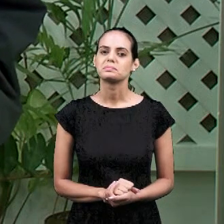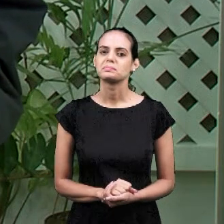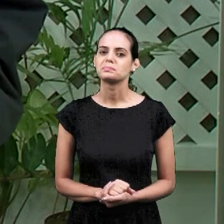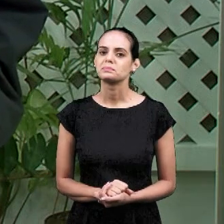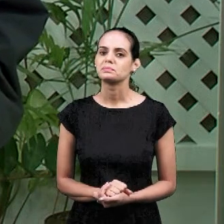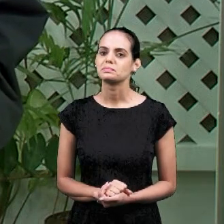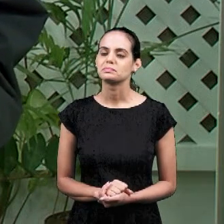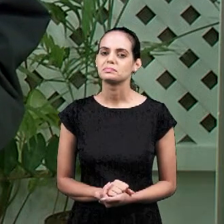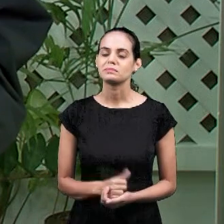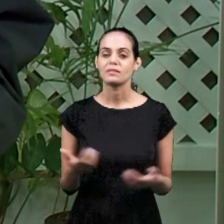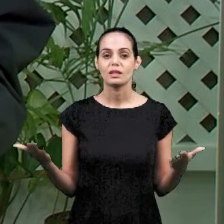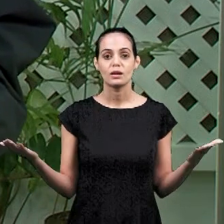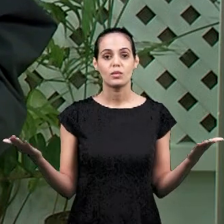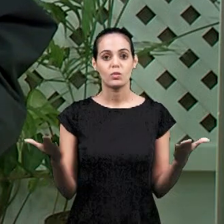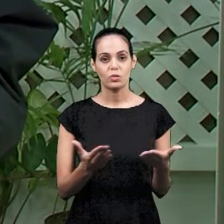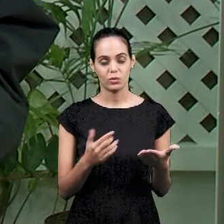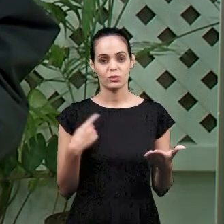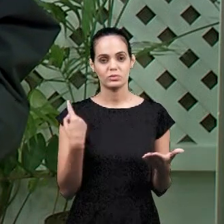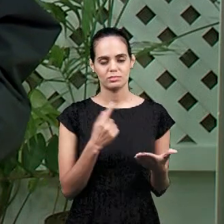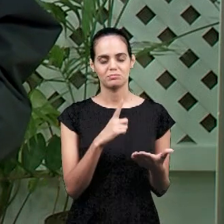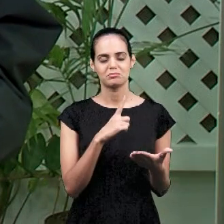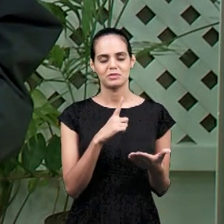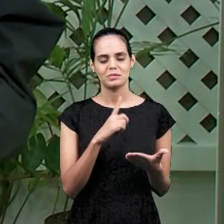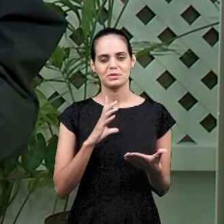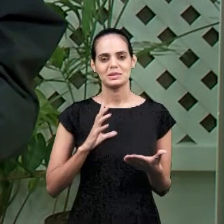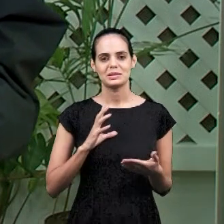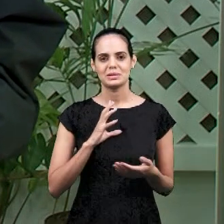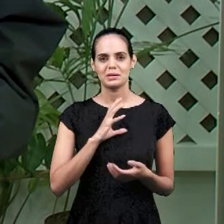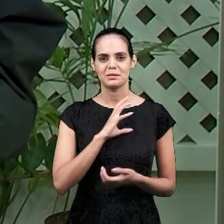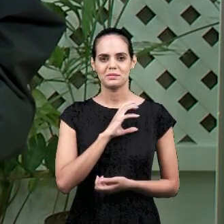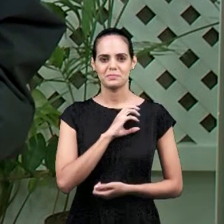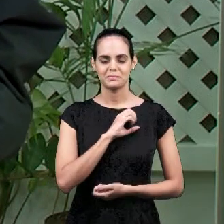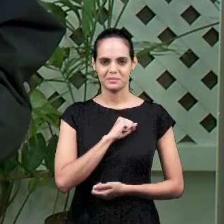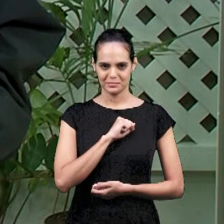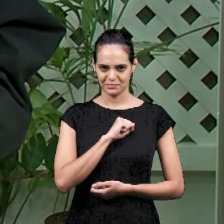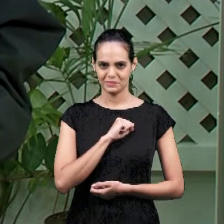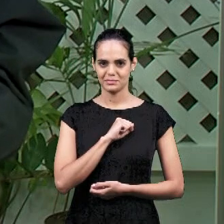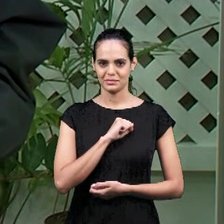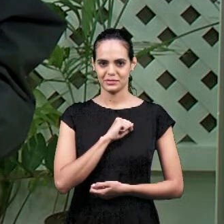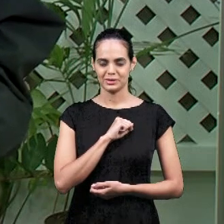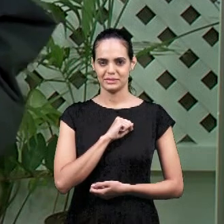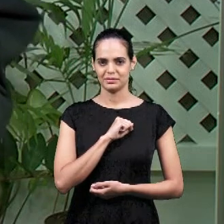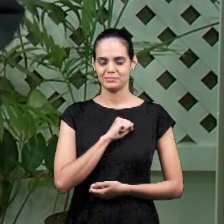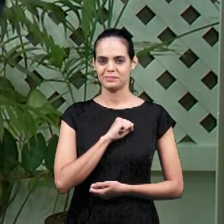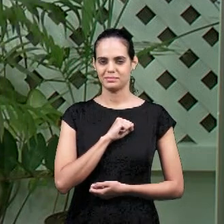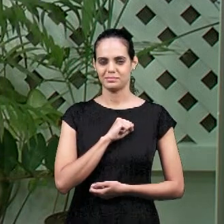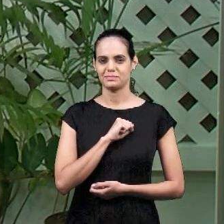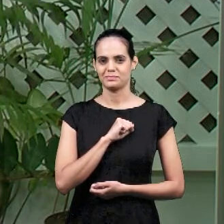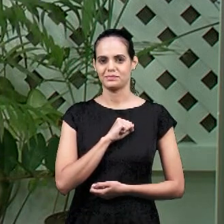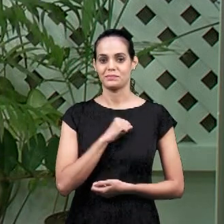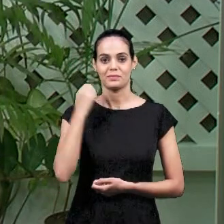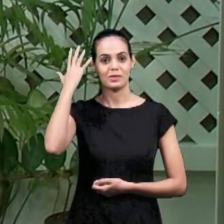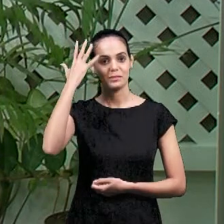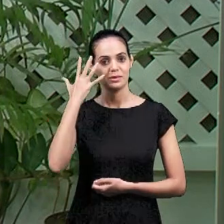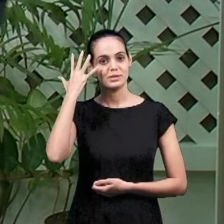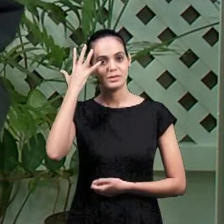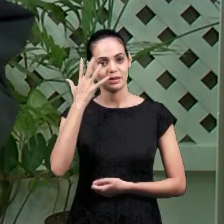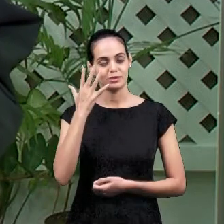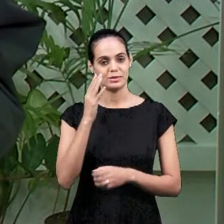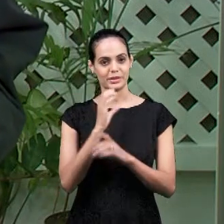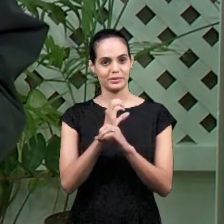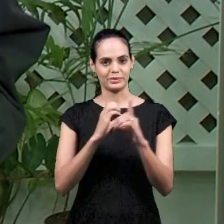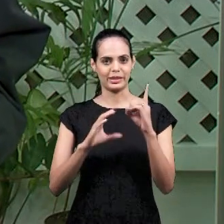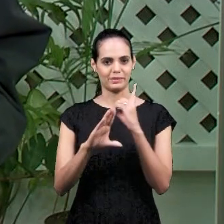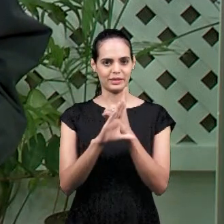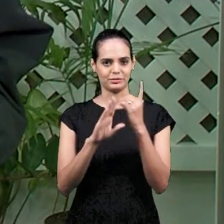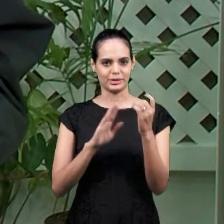les domaines de ce segment militaire. Mais aujourd'hui, nous avons ce frère qui va nous apporter un message